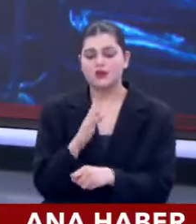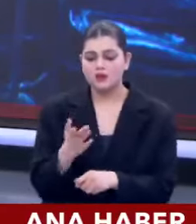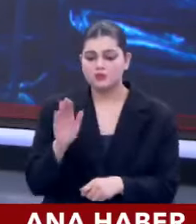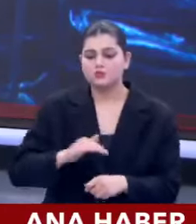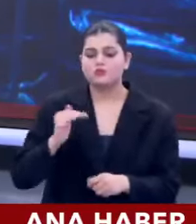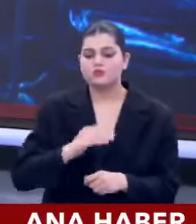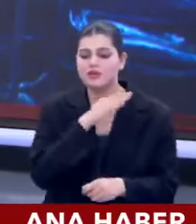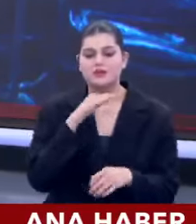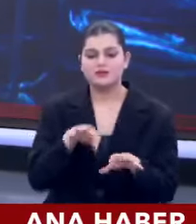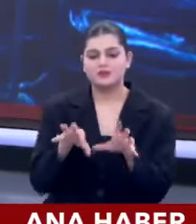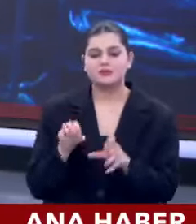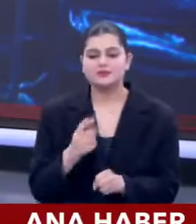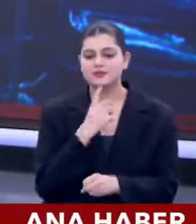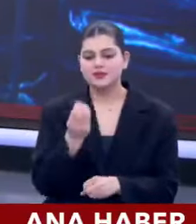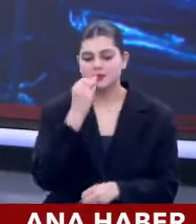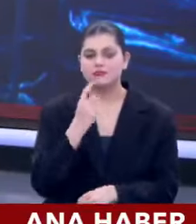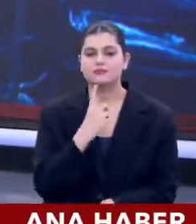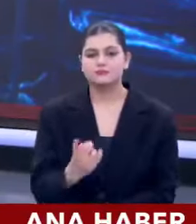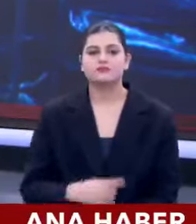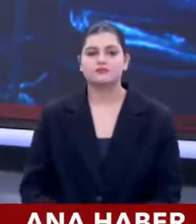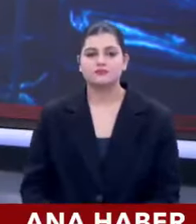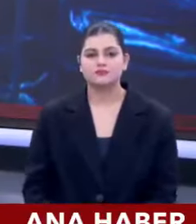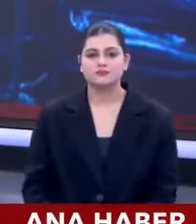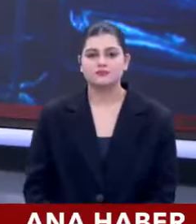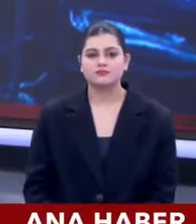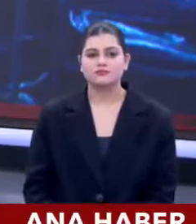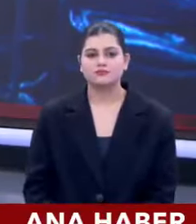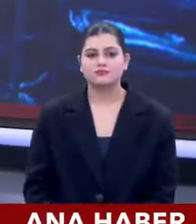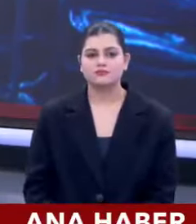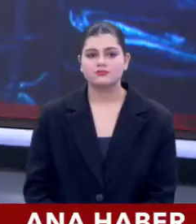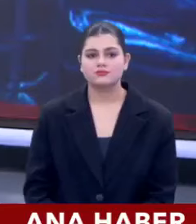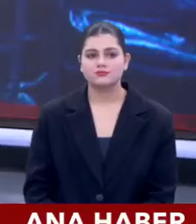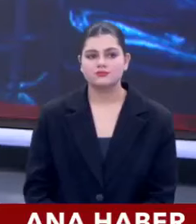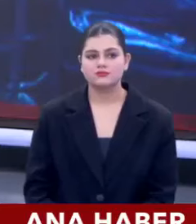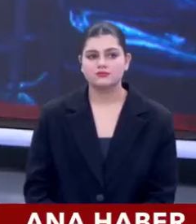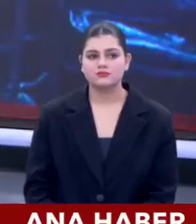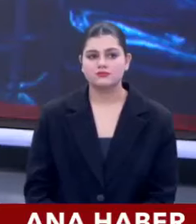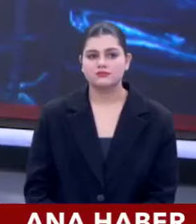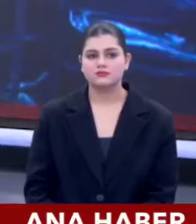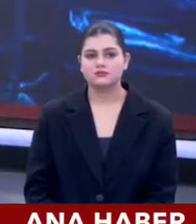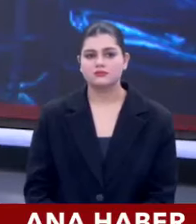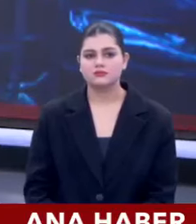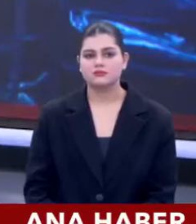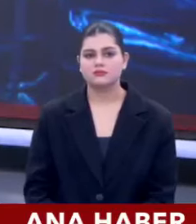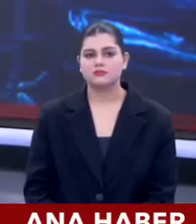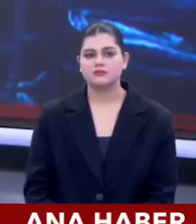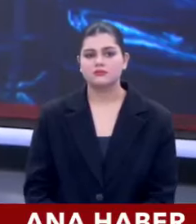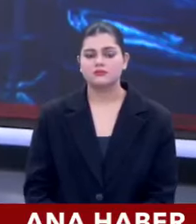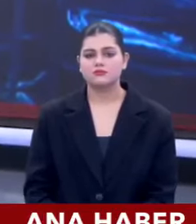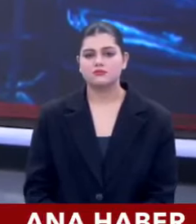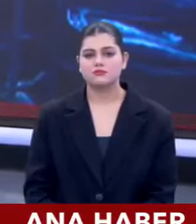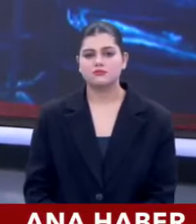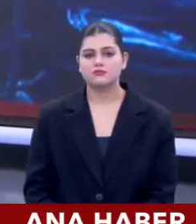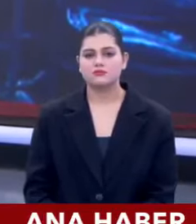Aa ucuz bir Sucuk var deyip Hiç olmazsa evladıma bu hafta sonu kahvaltıda sucuk yedireyim deyip para verip ucuza